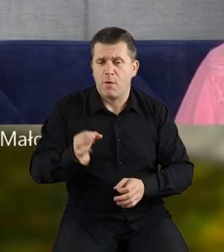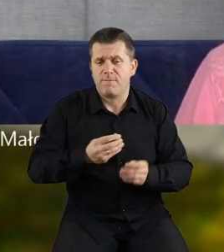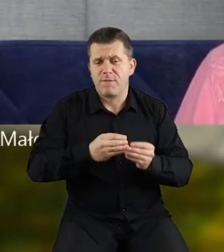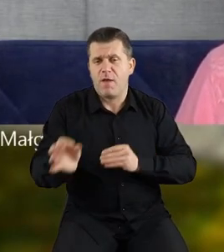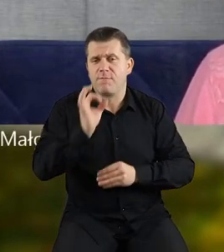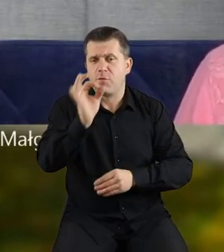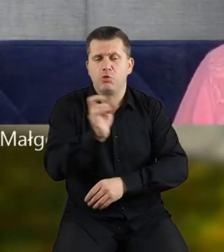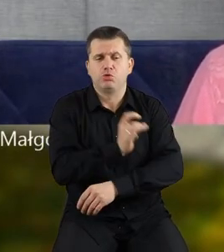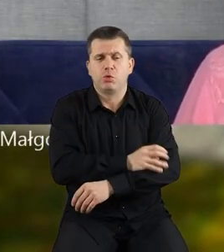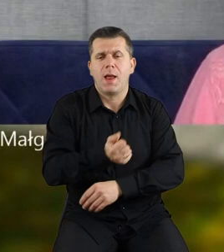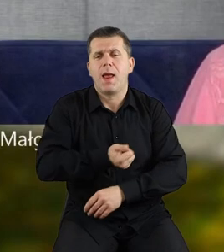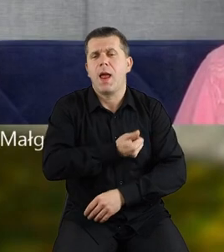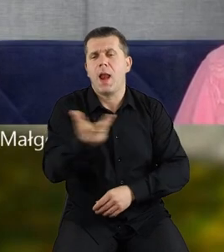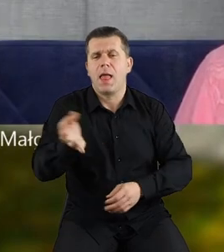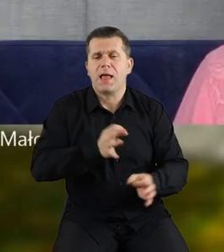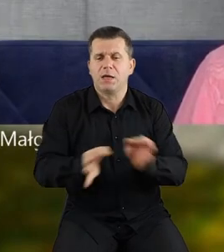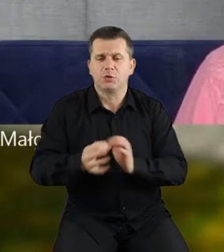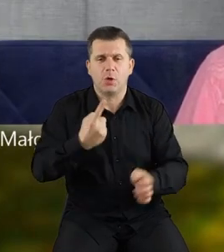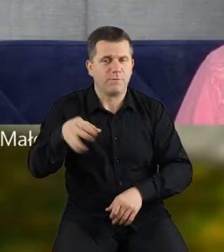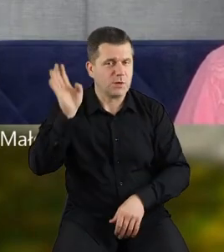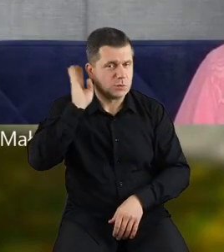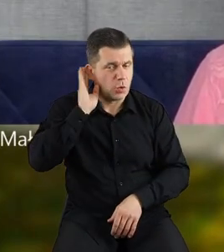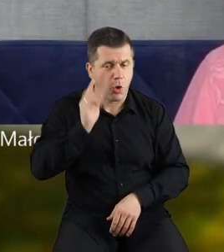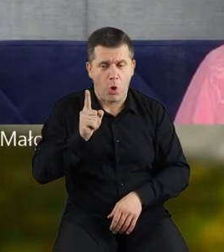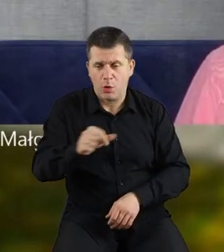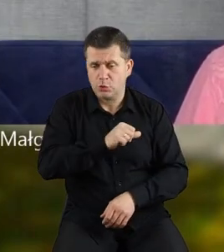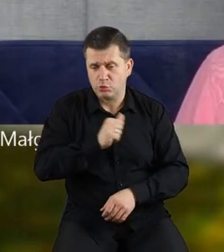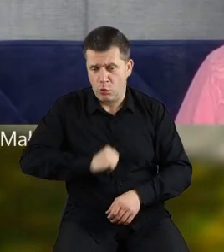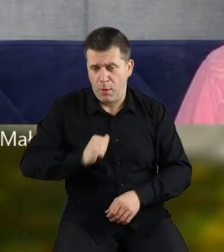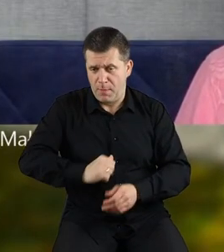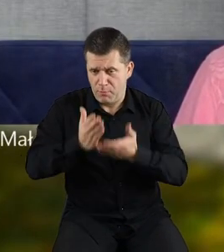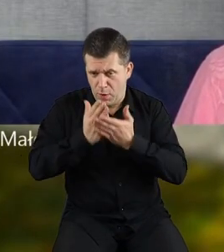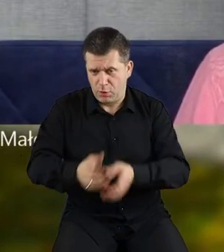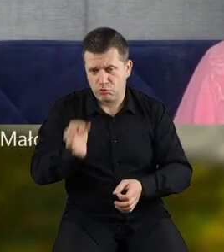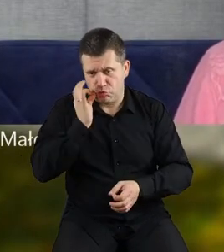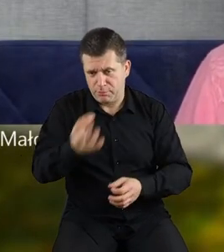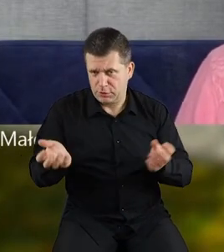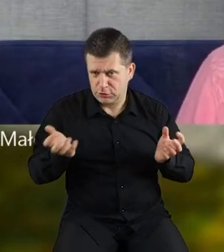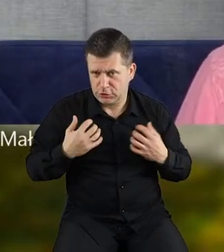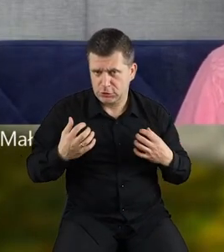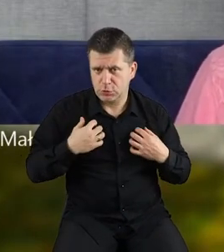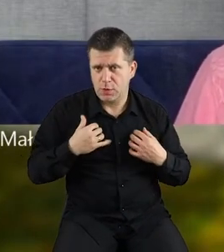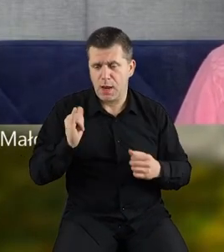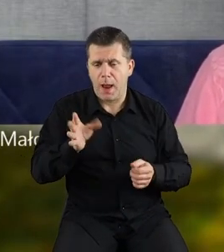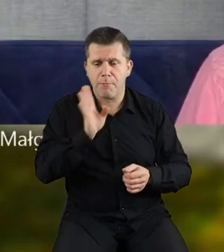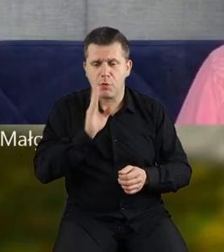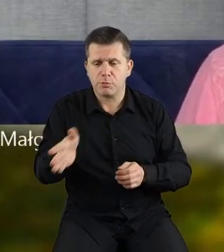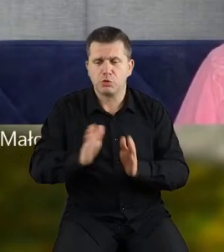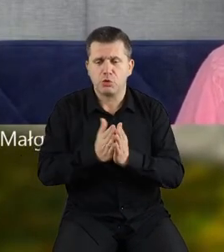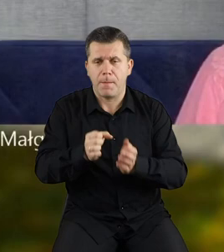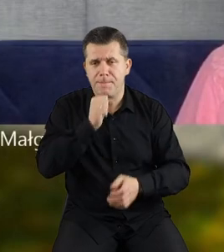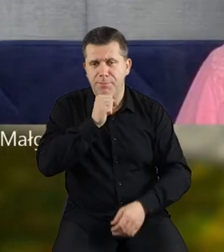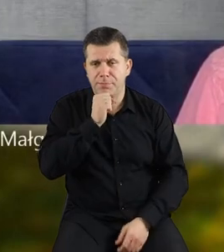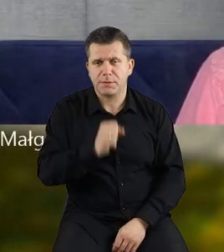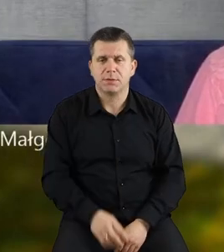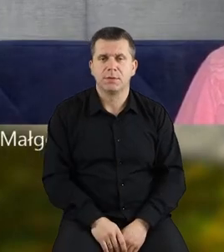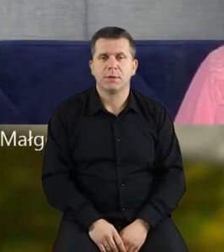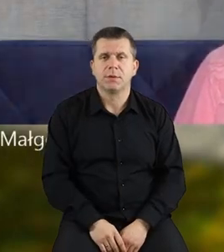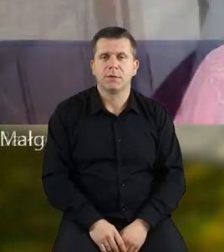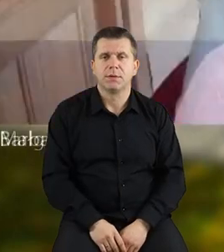więcej o swojej cioci. Ile takich historii wysłuchałaś? Czy ona sobie z tym poradziła i świetnie żyła, tak jak książkowa